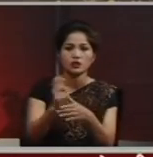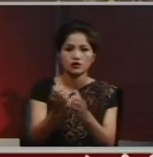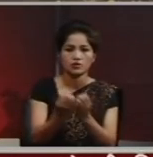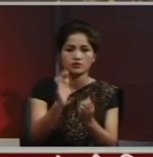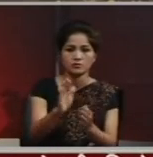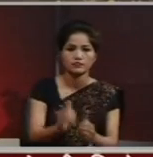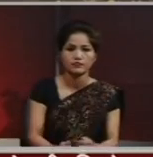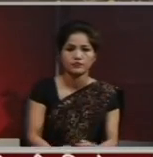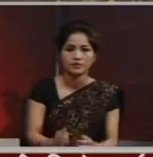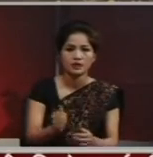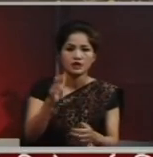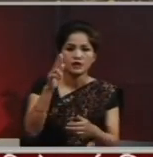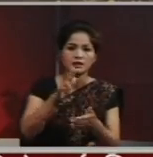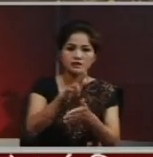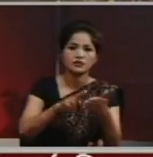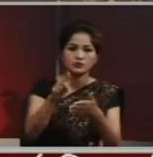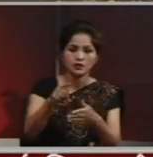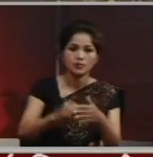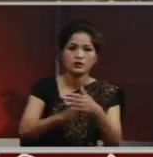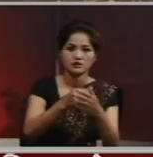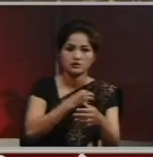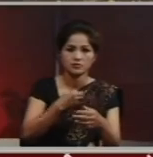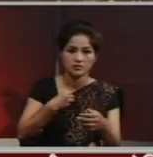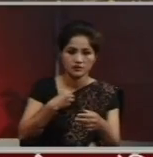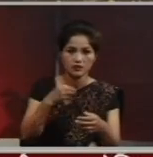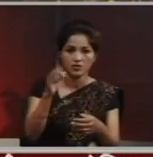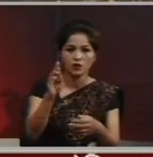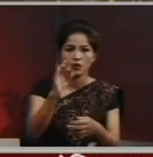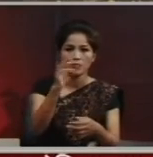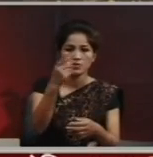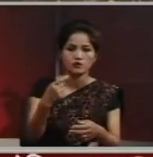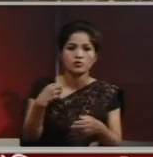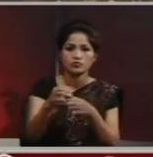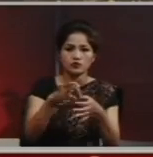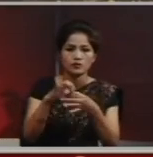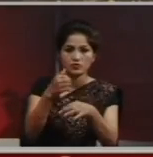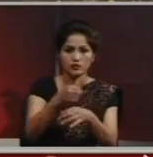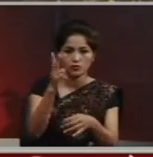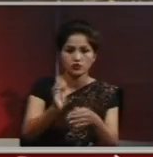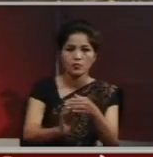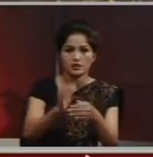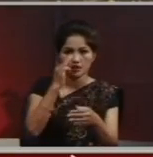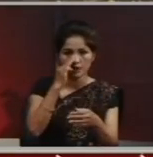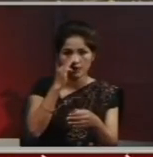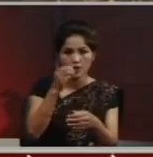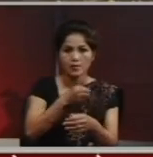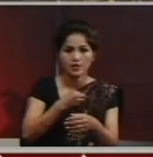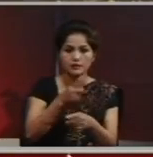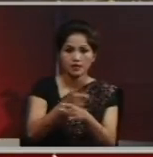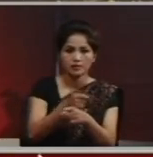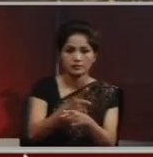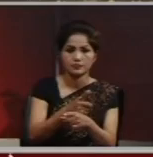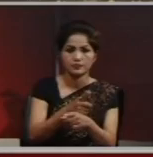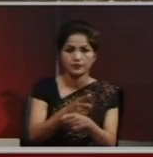छ। त्रिविका वरिष्ठ चिकित्सक रमेश कान्त अधिकारीको संयोजकत्वमा गठित समितिमा प्राध्यापक